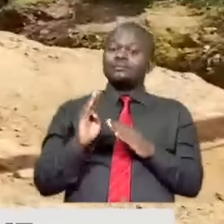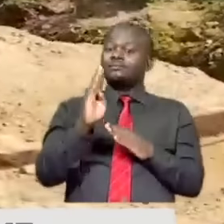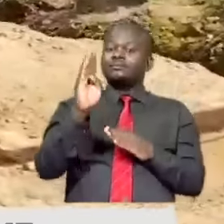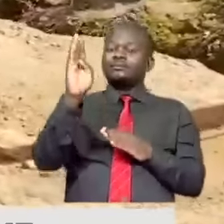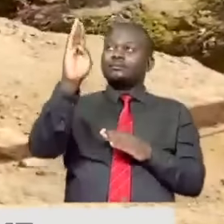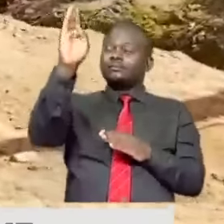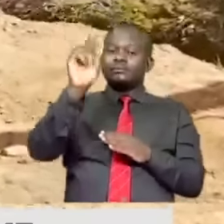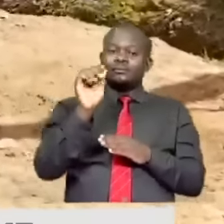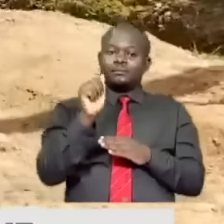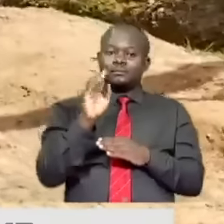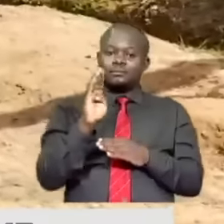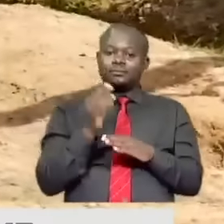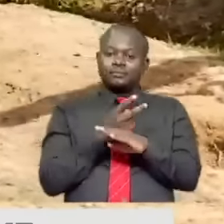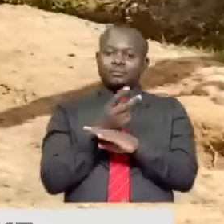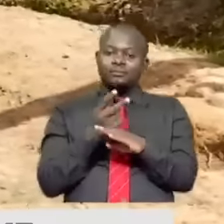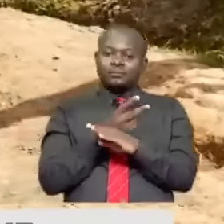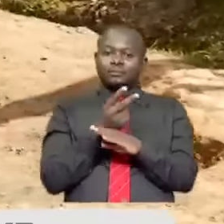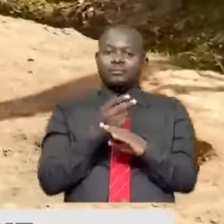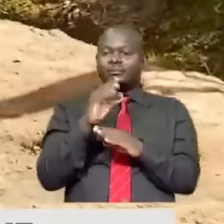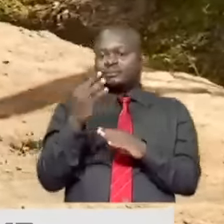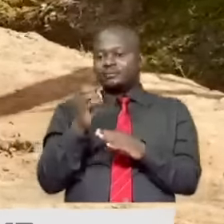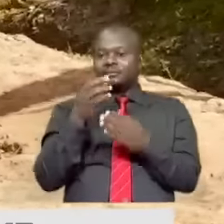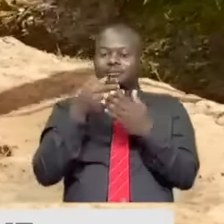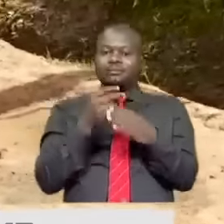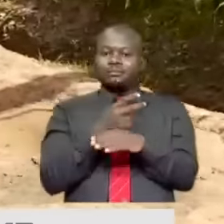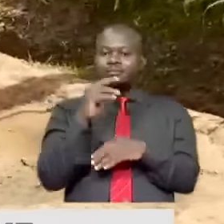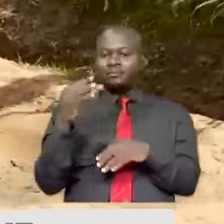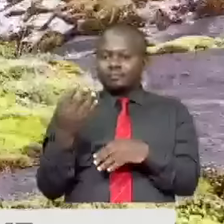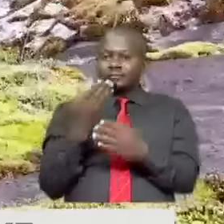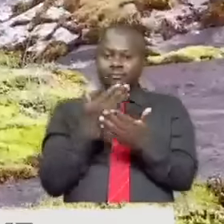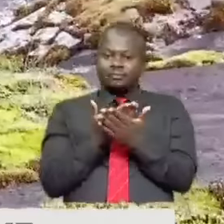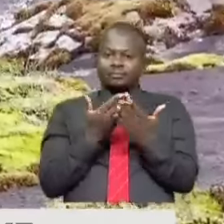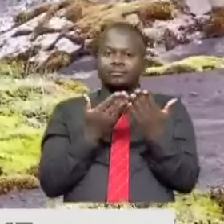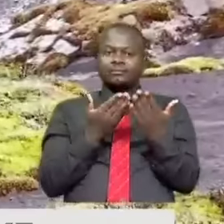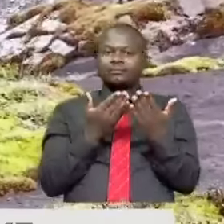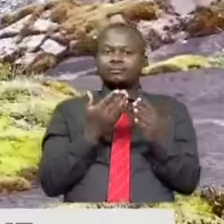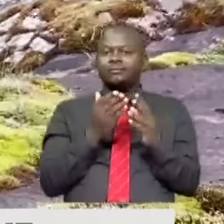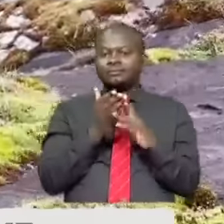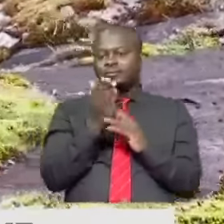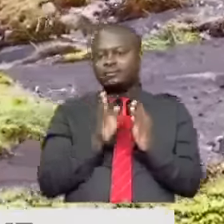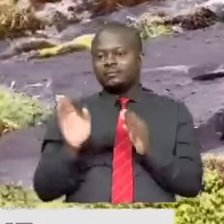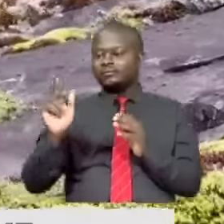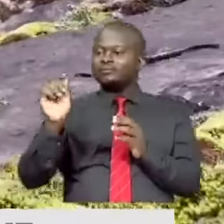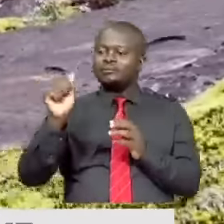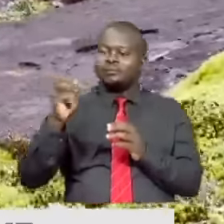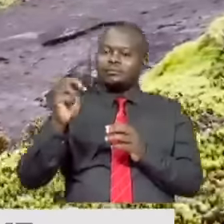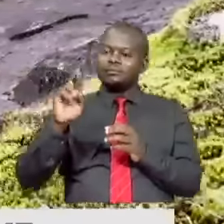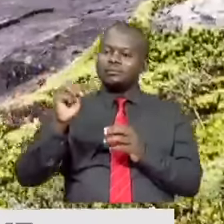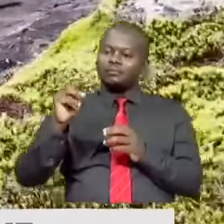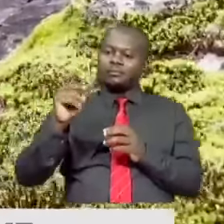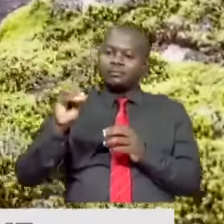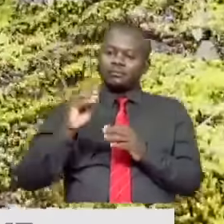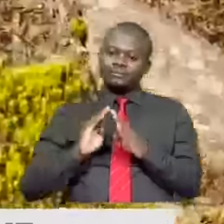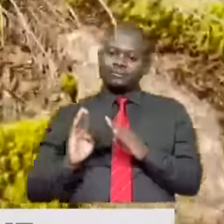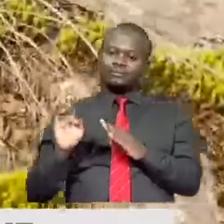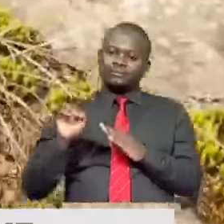wa Kabuye na amasaha ari hagati ya 3-4 byadusabye gukikira ahitwa ku kamirindi hahanamye cyane